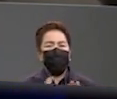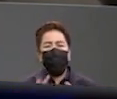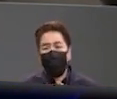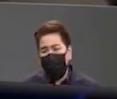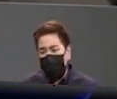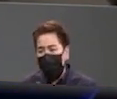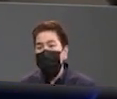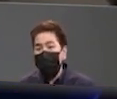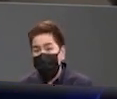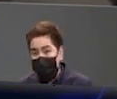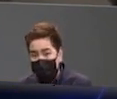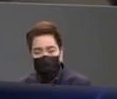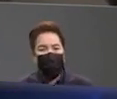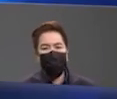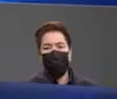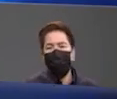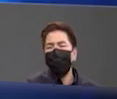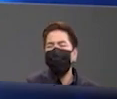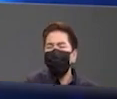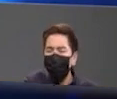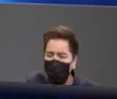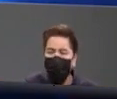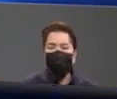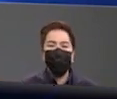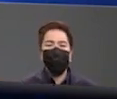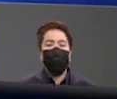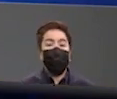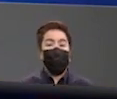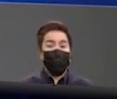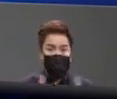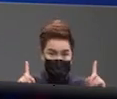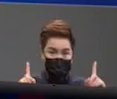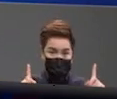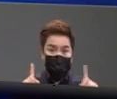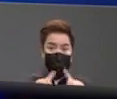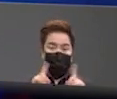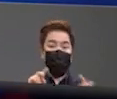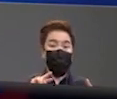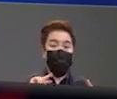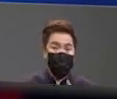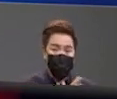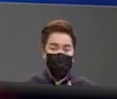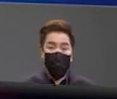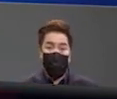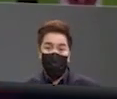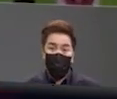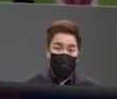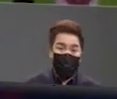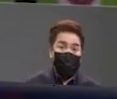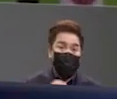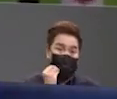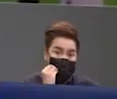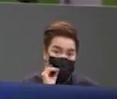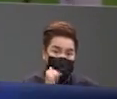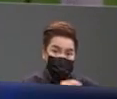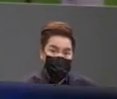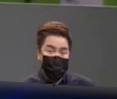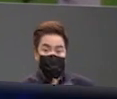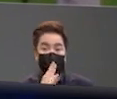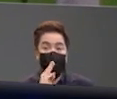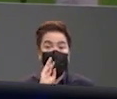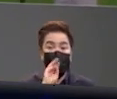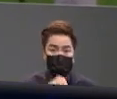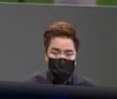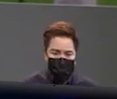13รายนะครับมากที่สุดในเป็นสหรัฐอเมริกานะครับ 11,000ลายที่ 2